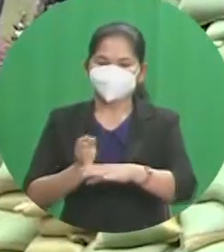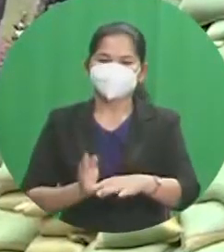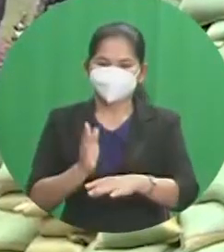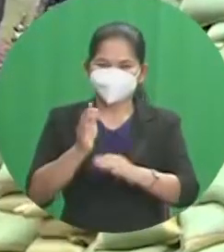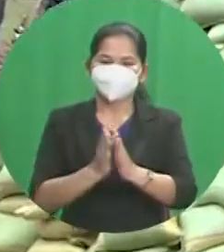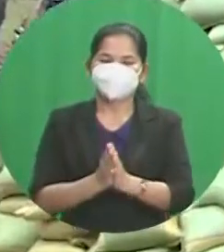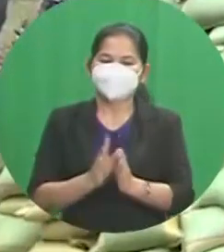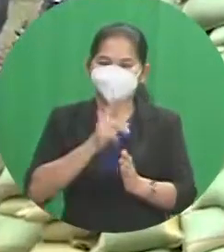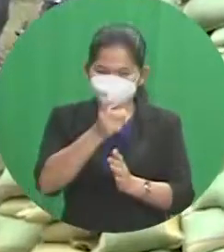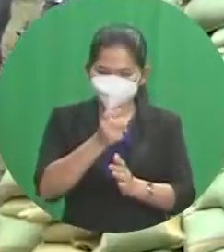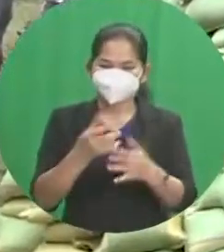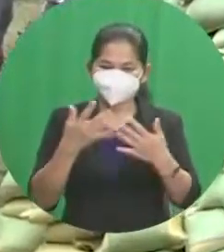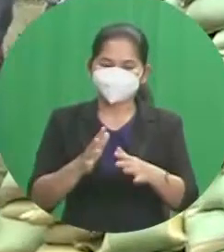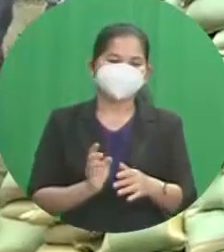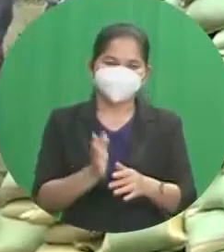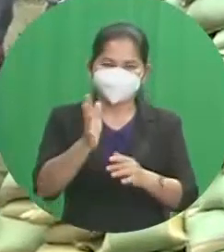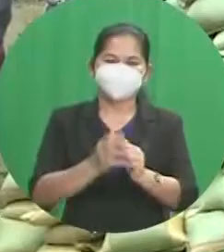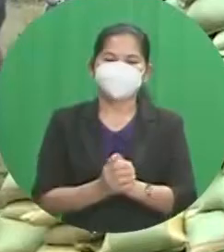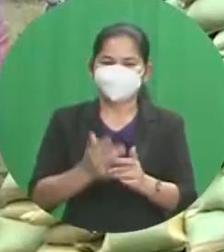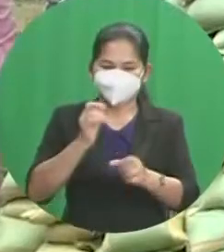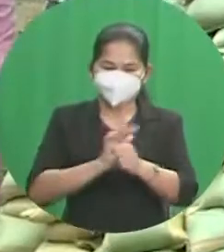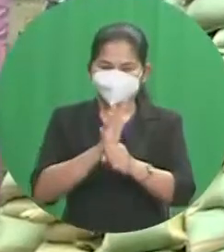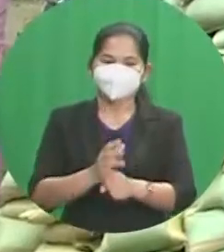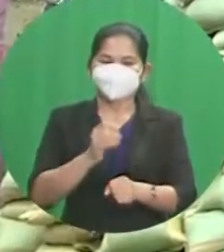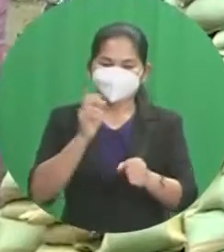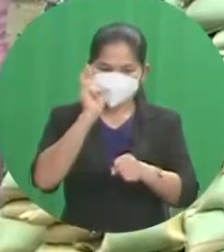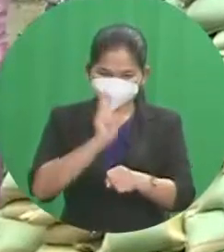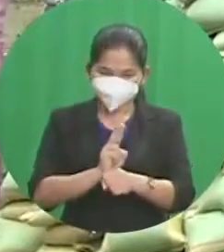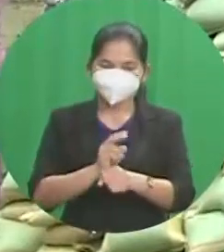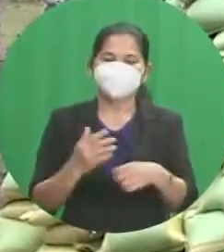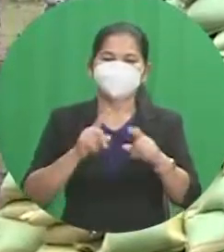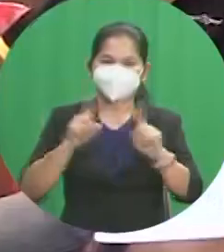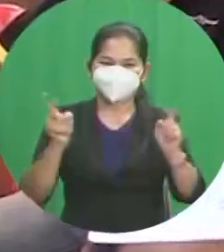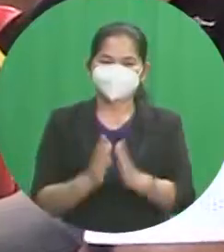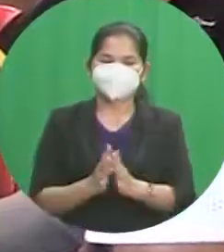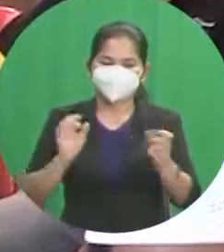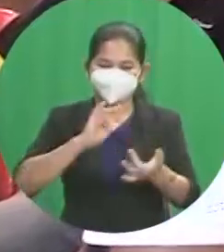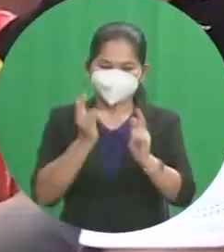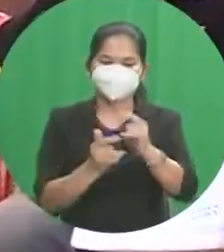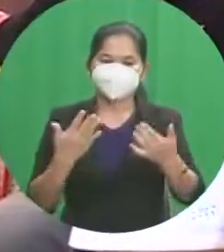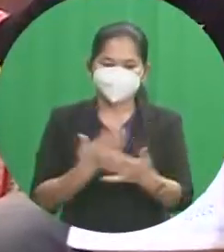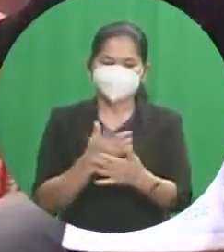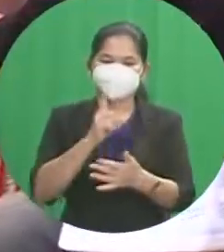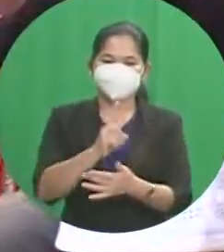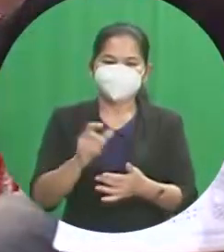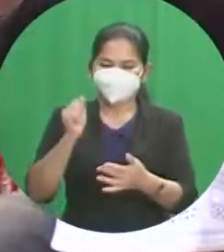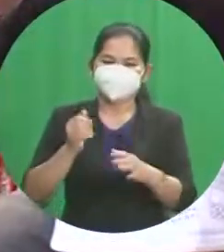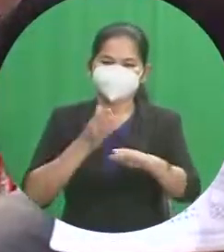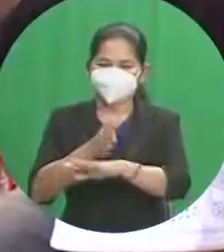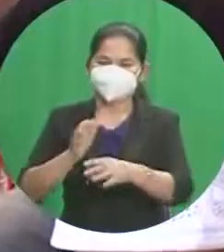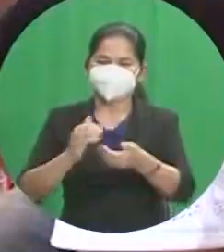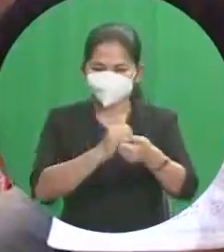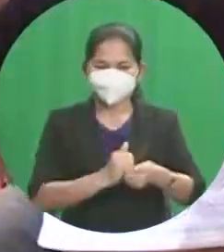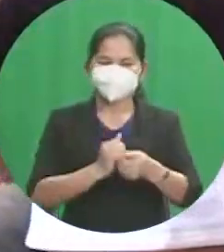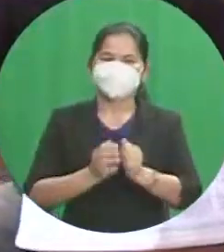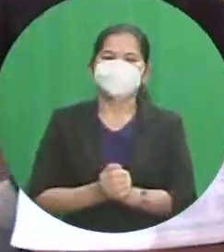រហ័សនិងអាចសម្លាប់យើងបានយ៉ាងលឿនជាងជំងឺ COVID-19 ធម្មតាទោះបីជាមេរោគបំលែងខ្លួន Delta មិនទាន់ឆ្លងចូលសហគ